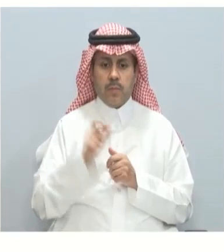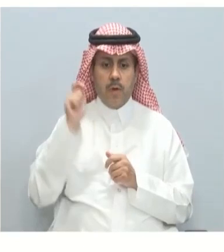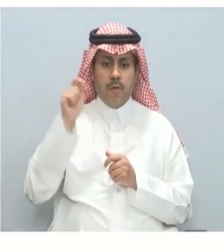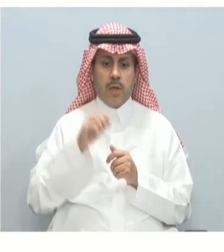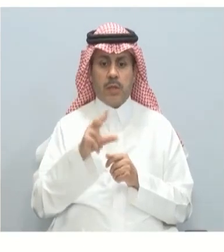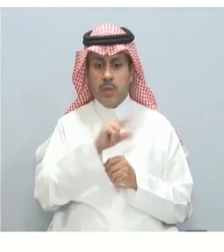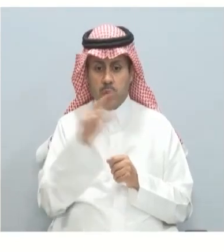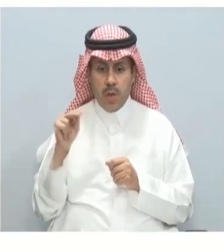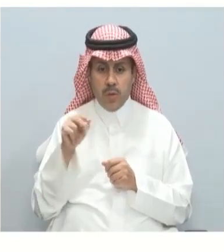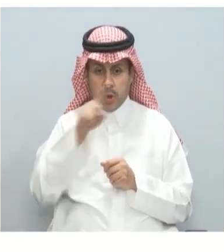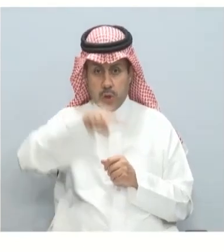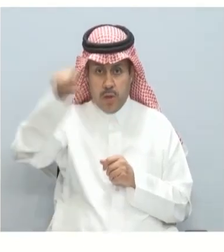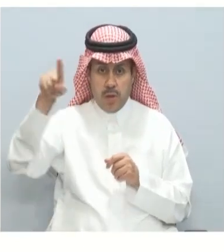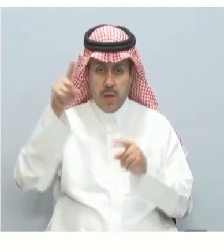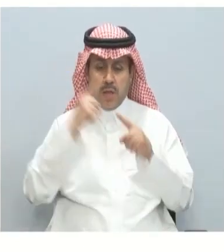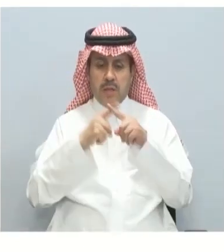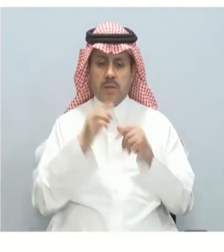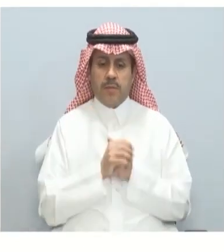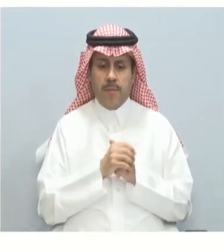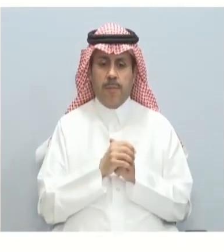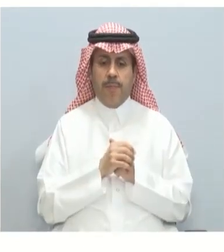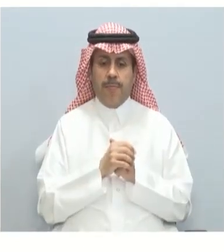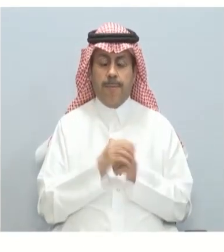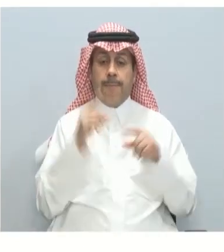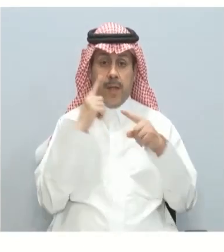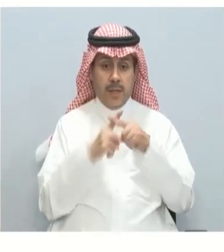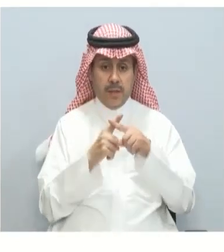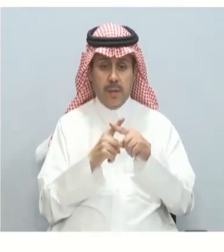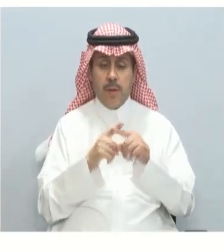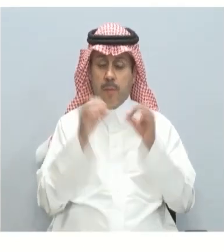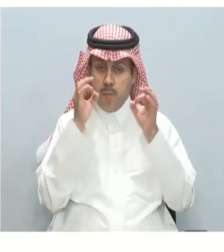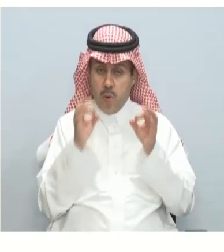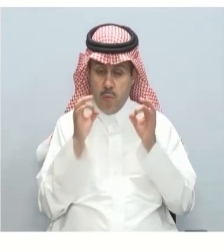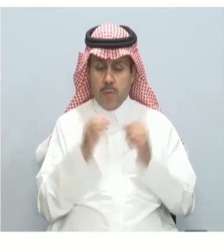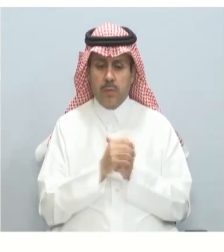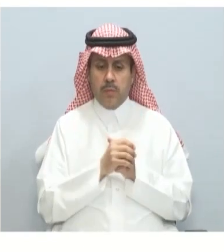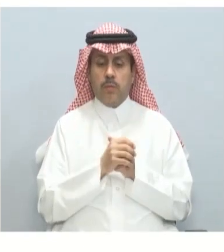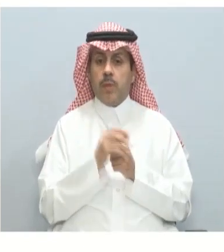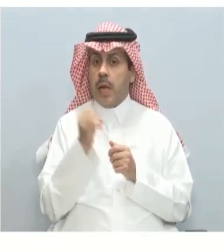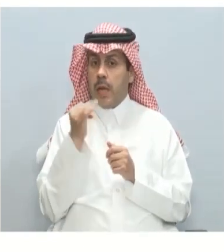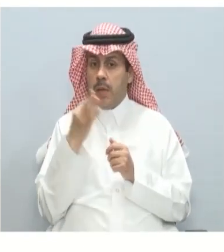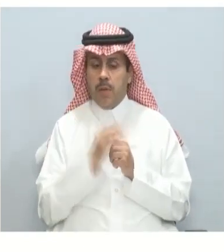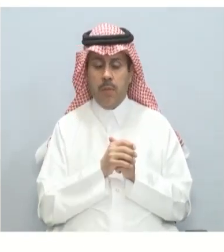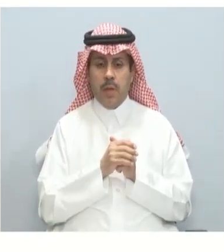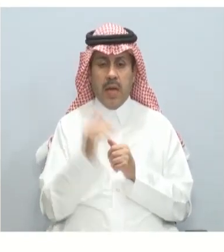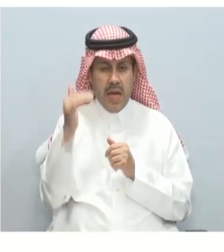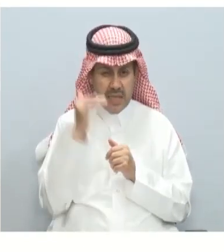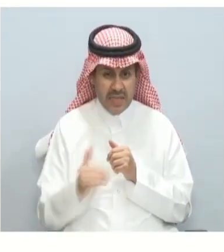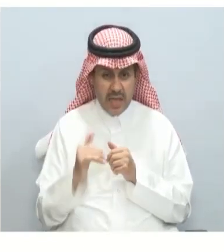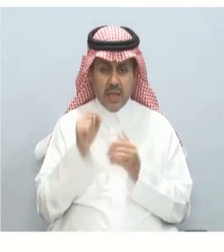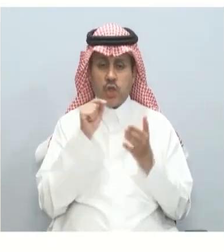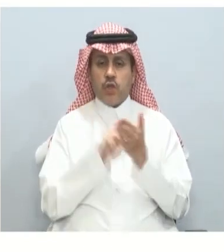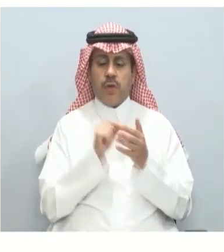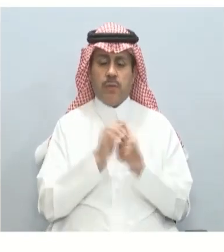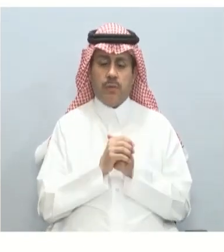اكس المجال هنا طبعا لاحظ هنا ان الاكس لازم ما تكون قيمه اصغر من الصفر